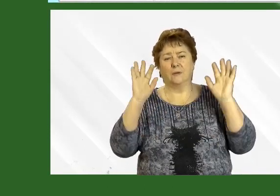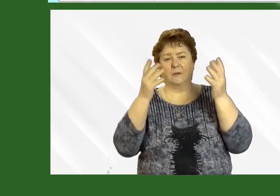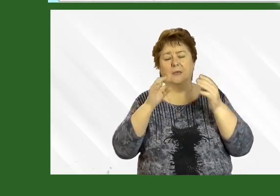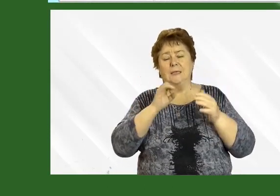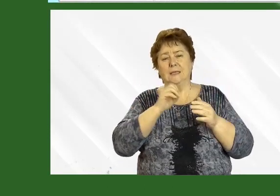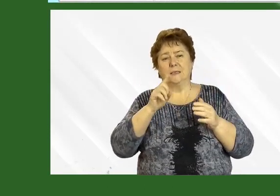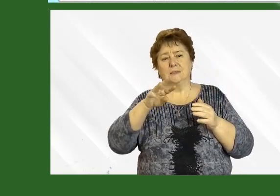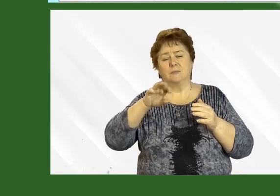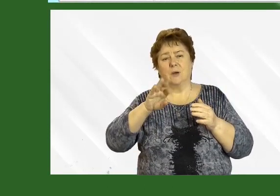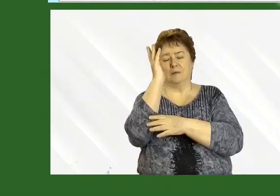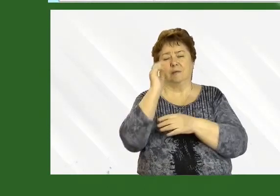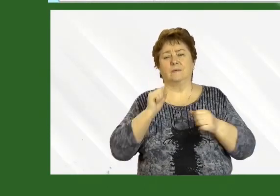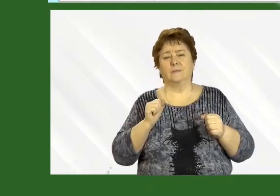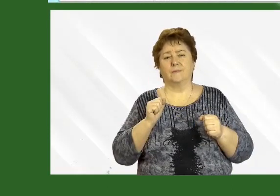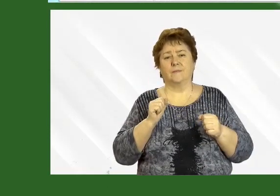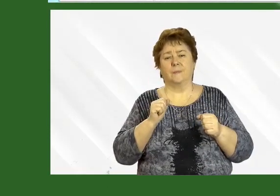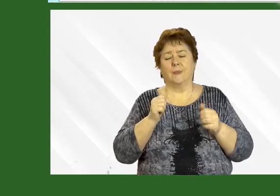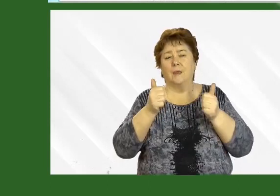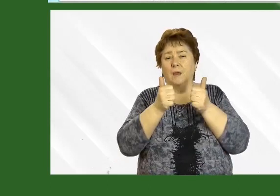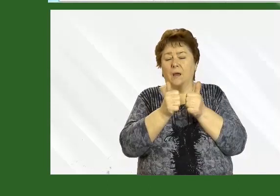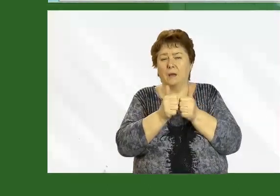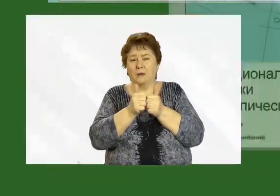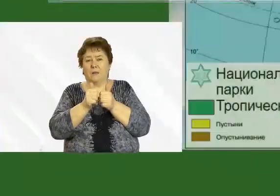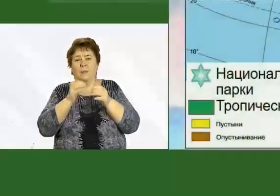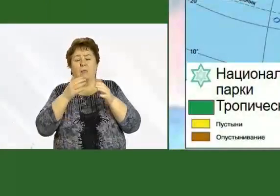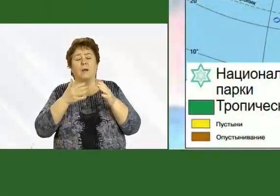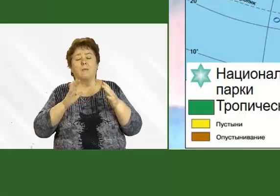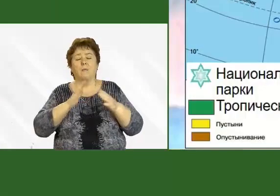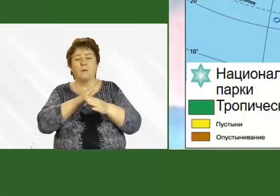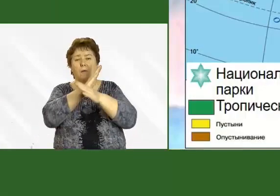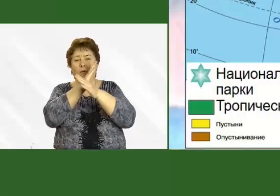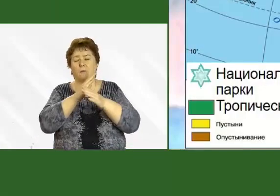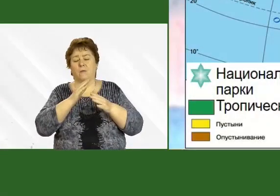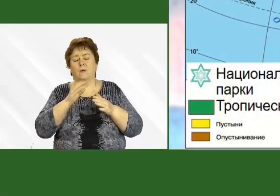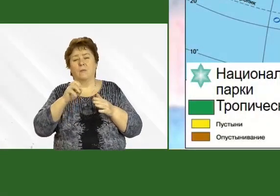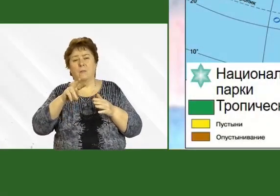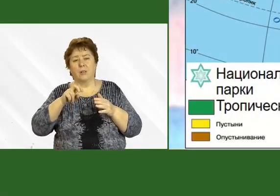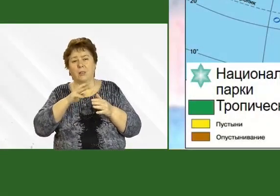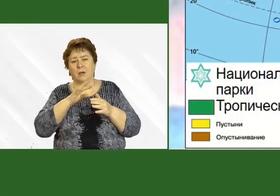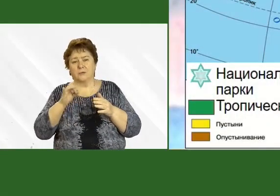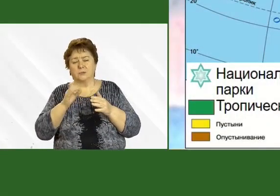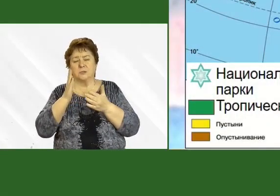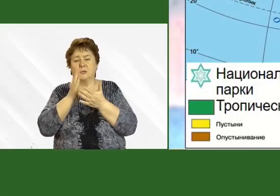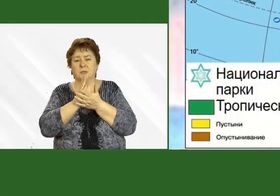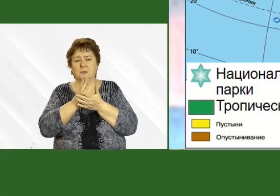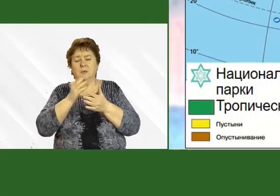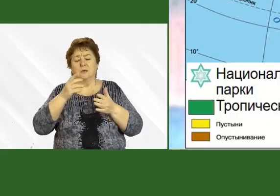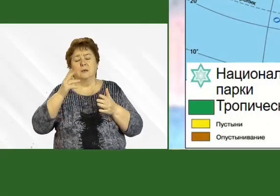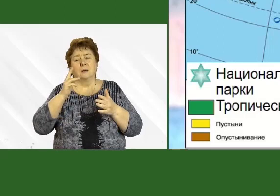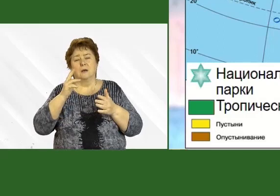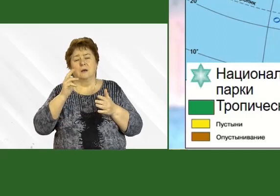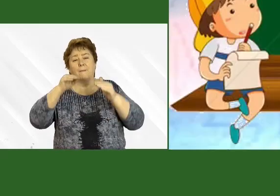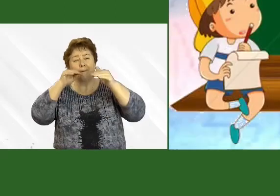мамонтово дерево в предгорьях а палачи под охраны находится карстовая мамонтова